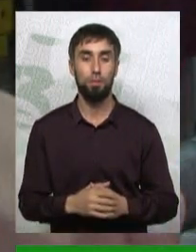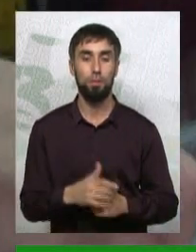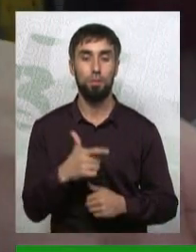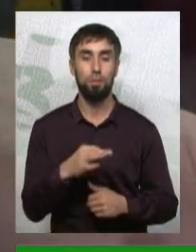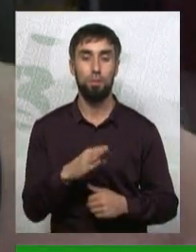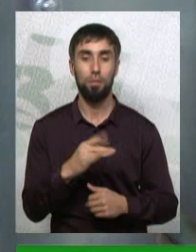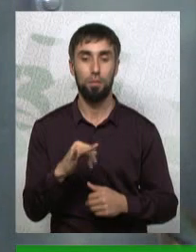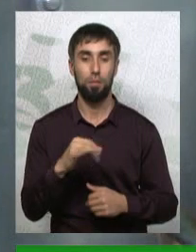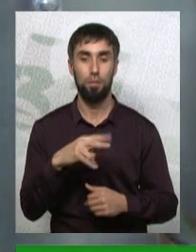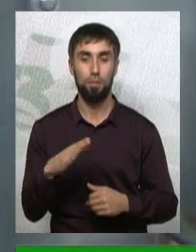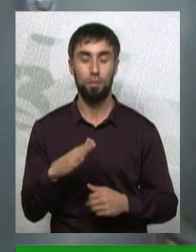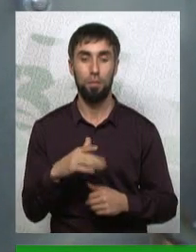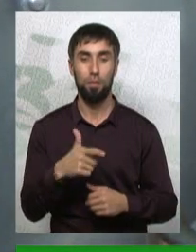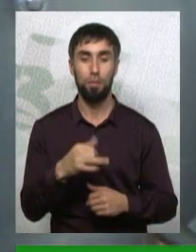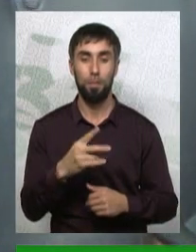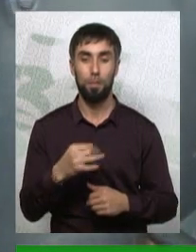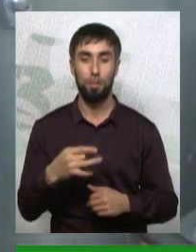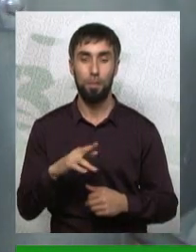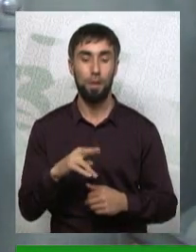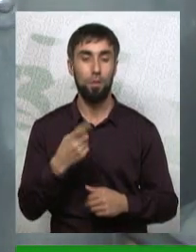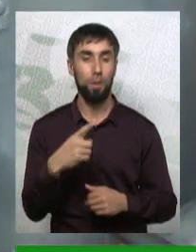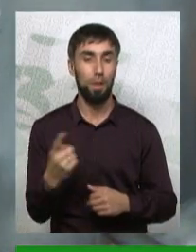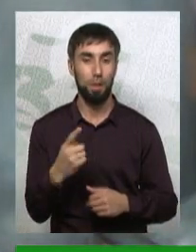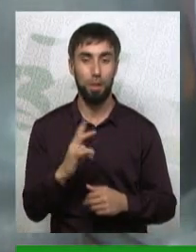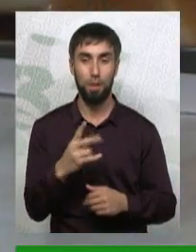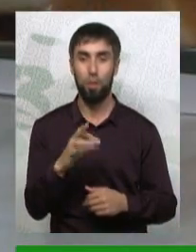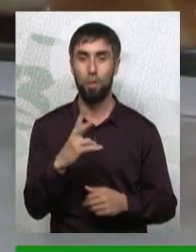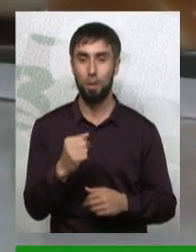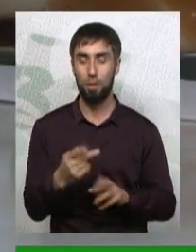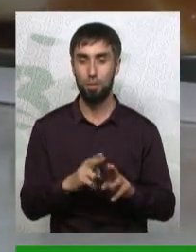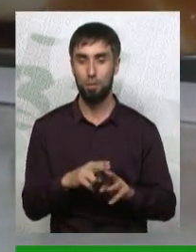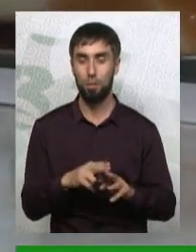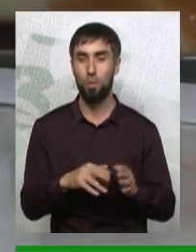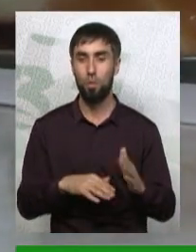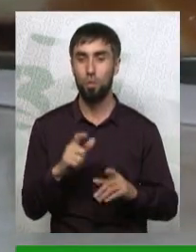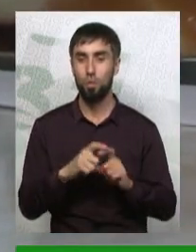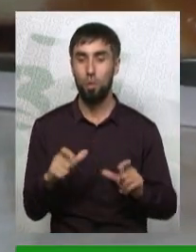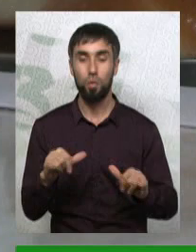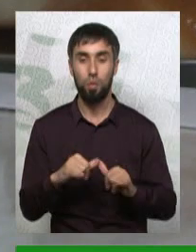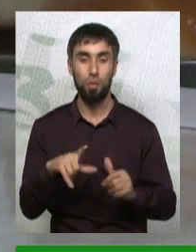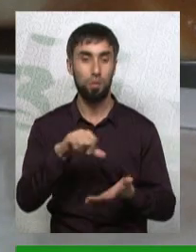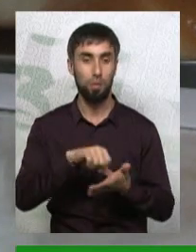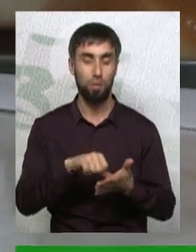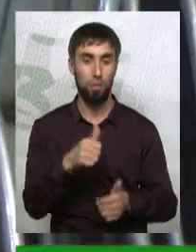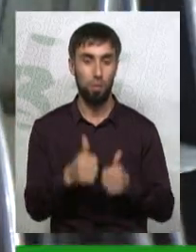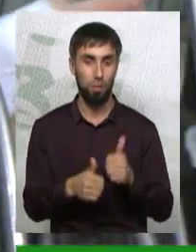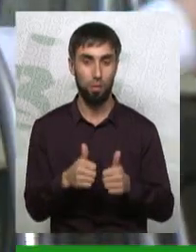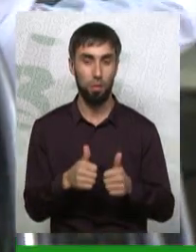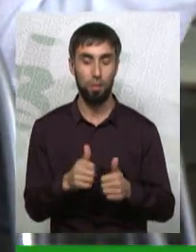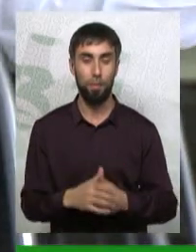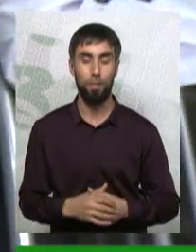этот говяжий плов. Гимназия номер один Назрани – одна из претенденток в номинации «Лучшая школьная столовая городской школы